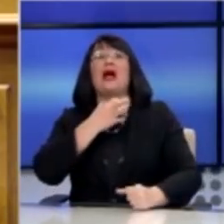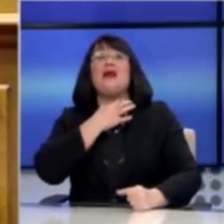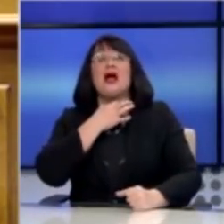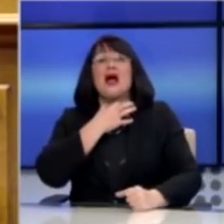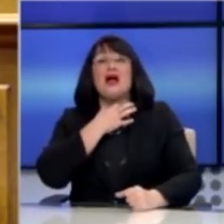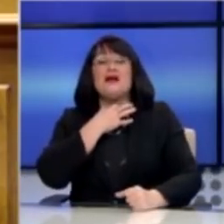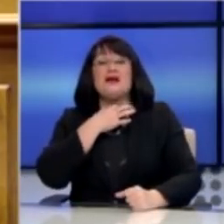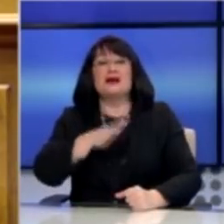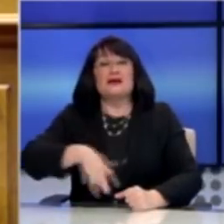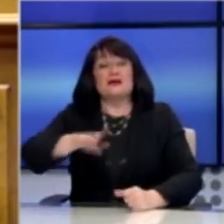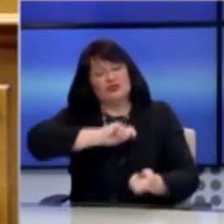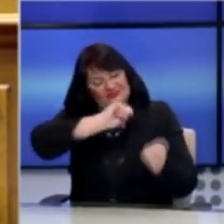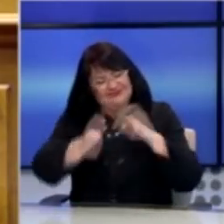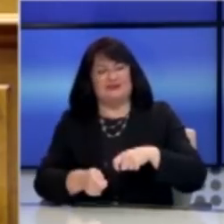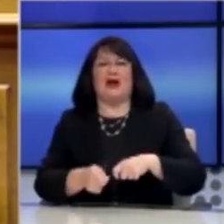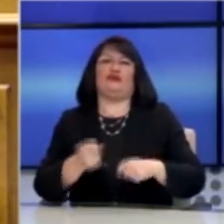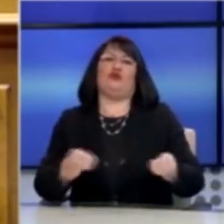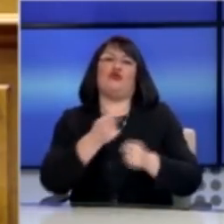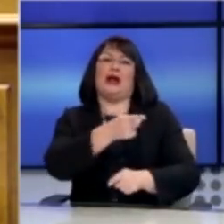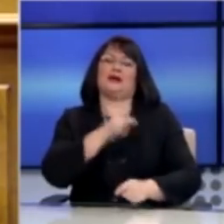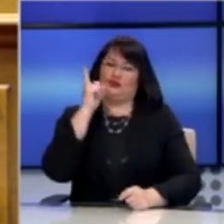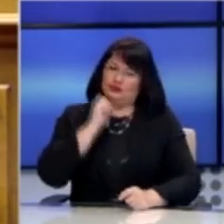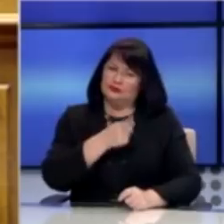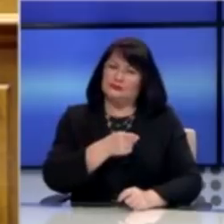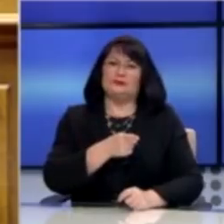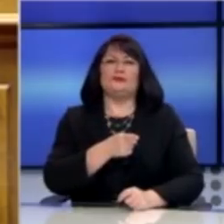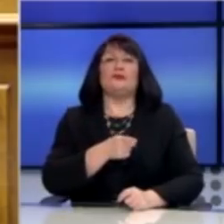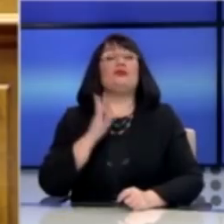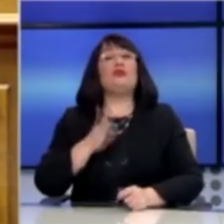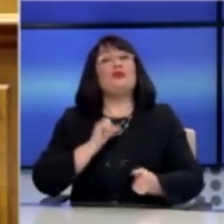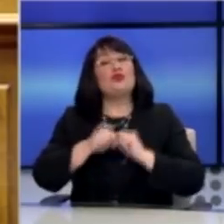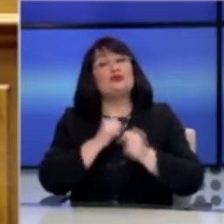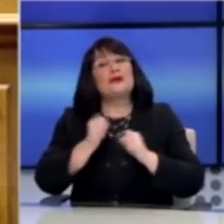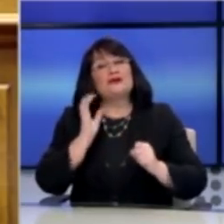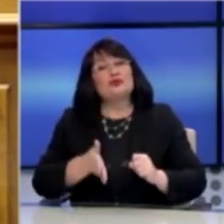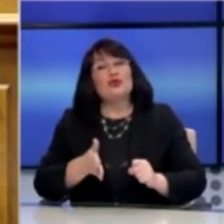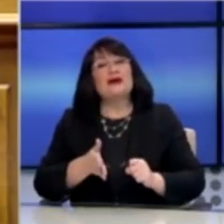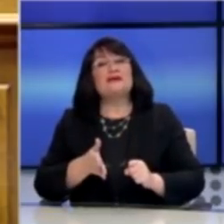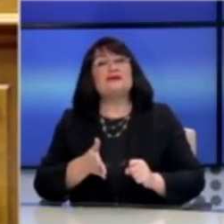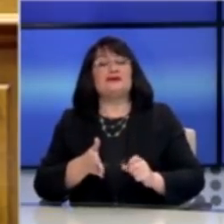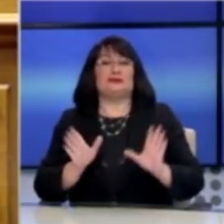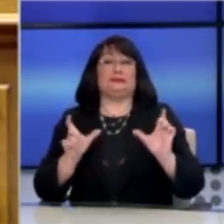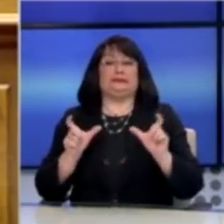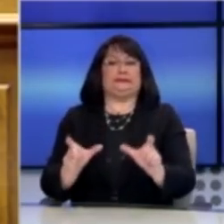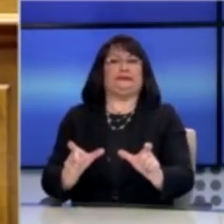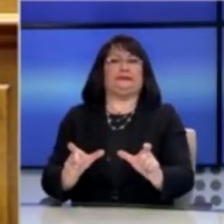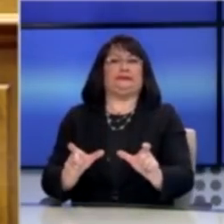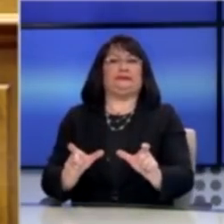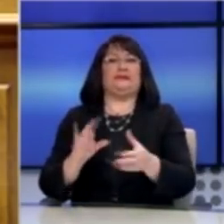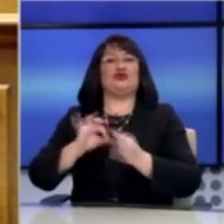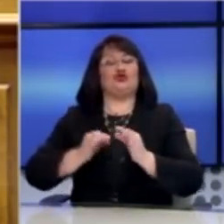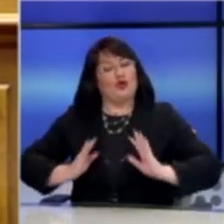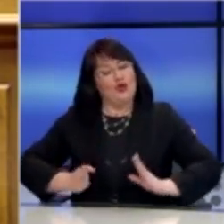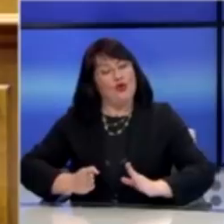ανάγκη που θα τον ανατρέψει τελικά. Το ξέρετε. Κάνετε ό,τι μπορείτε για να σταματήσετε την κίνηση της